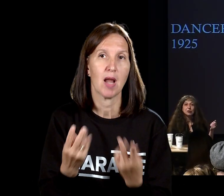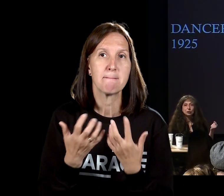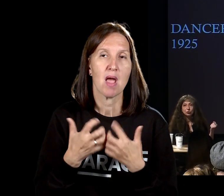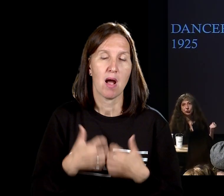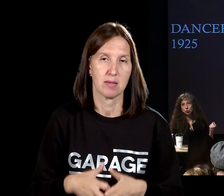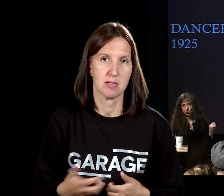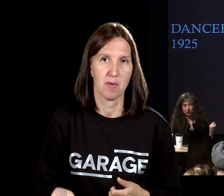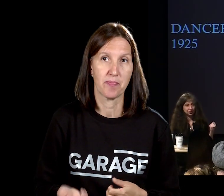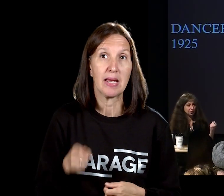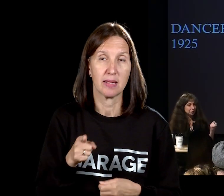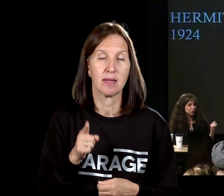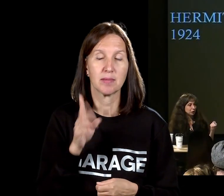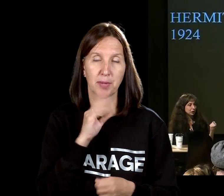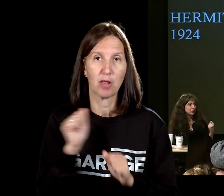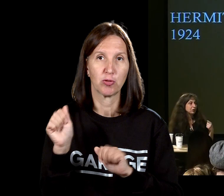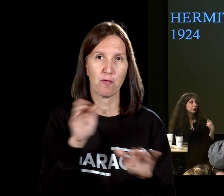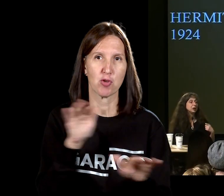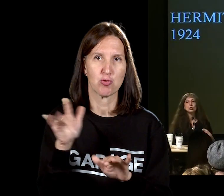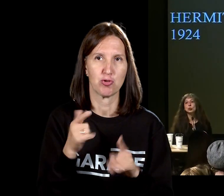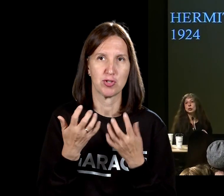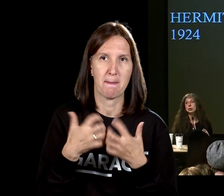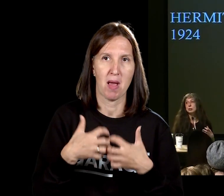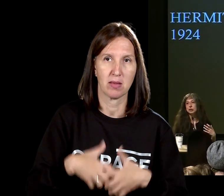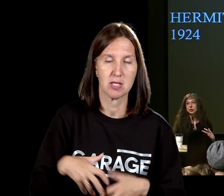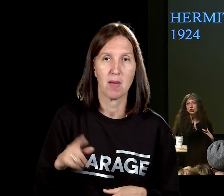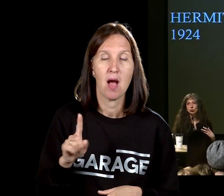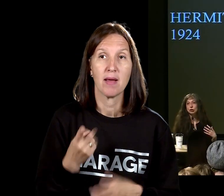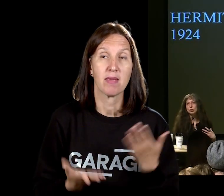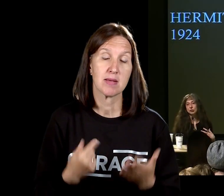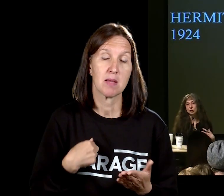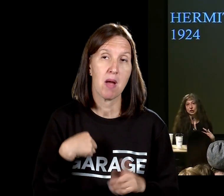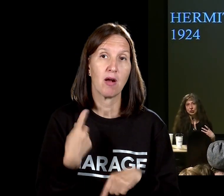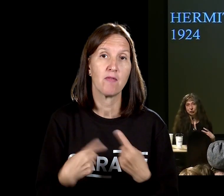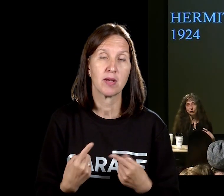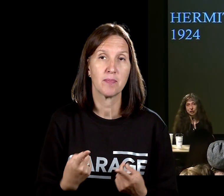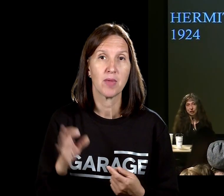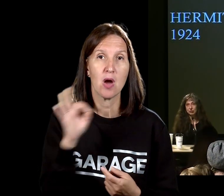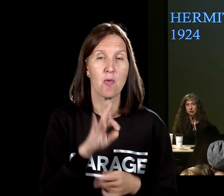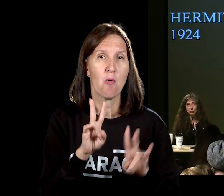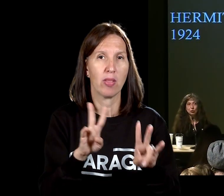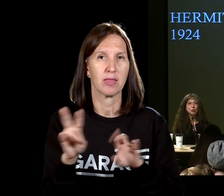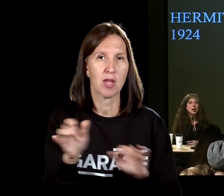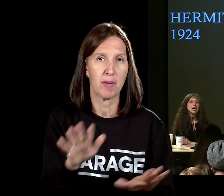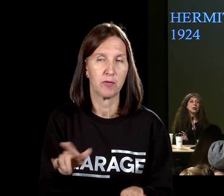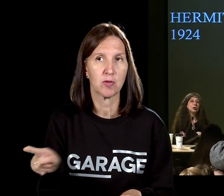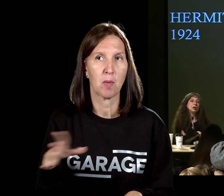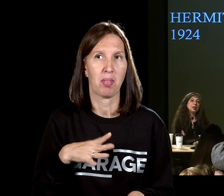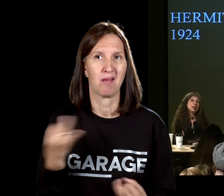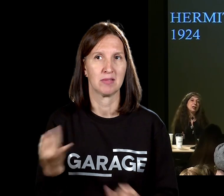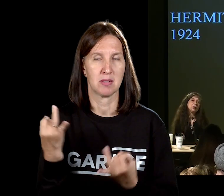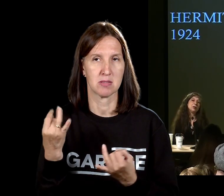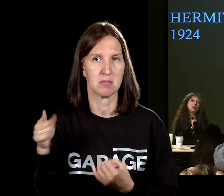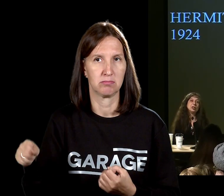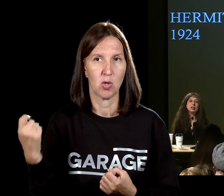механизмы, скорее всего, движущиеся, да, потому что если говорить о неподвижности, той неподвижности, которая интересовала Миро, то